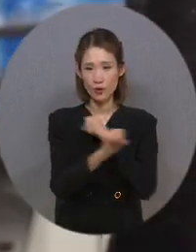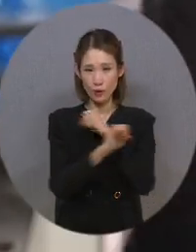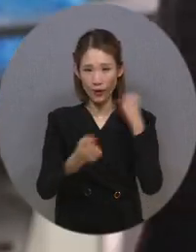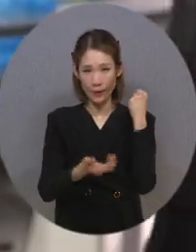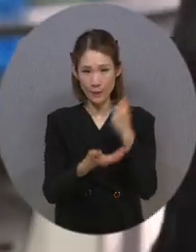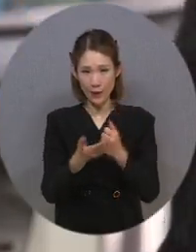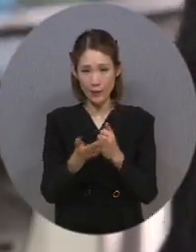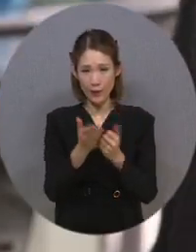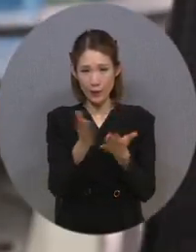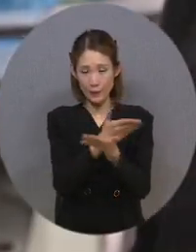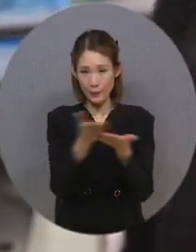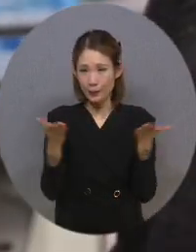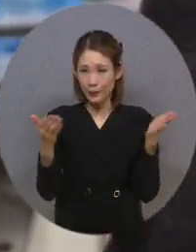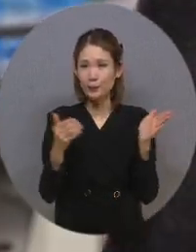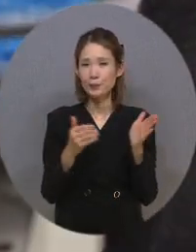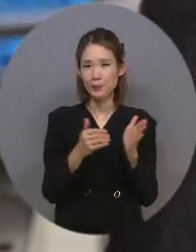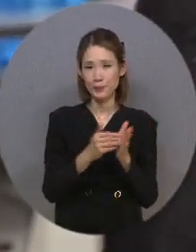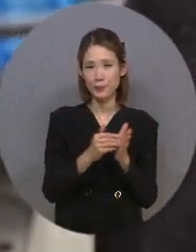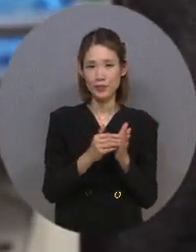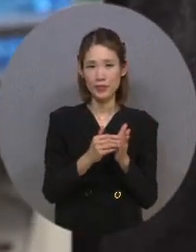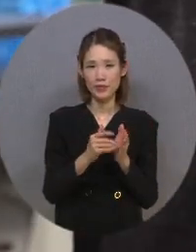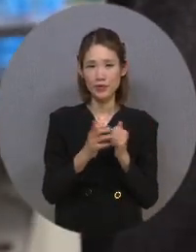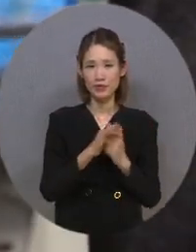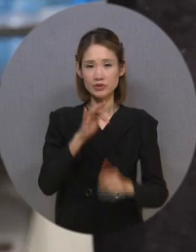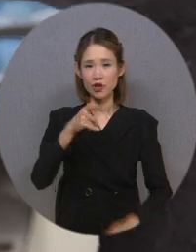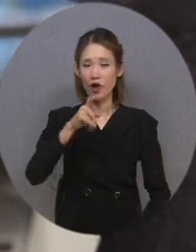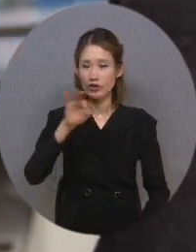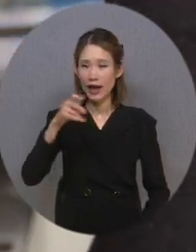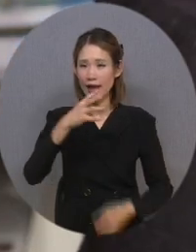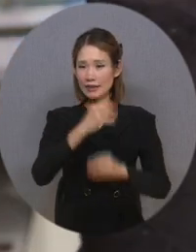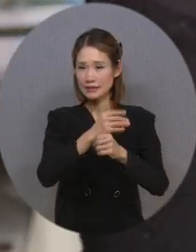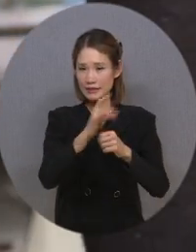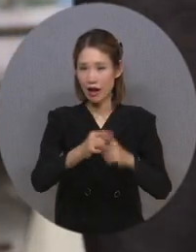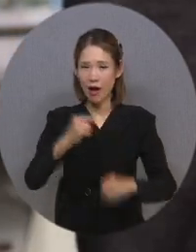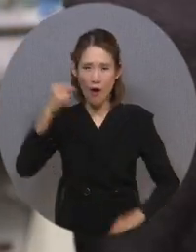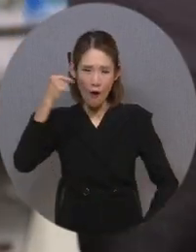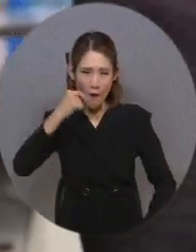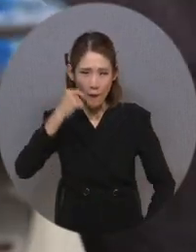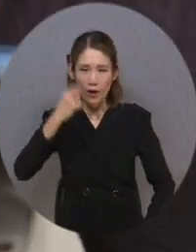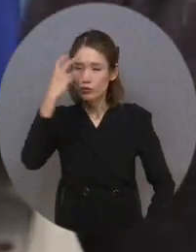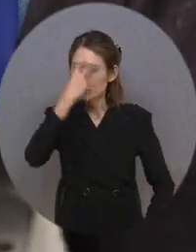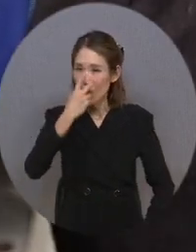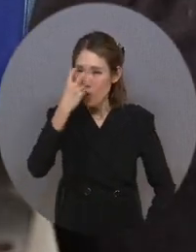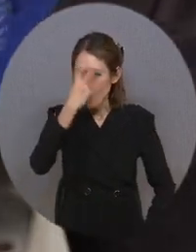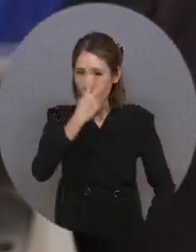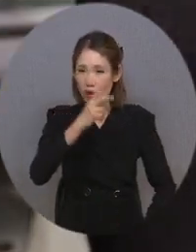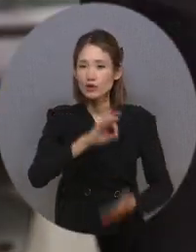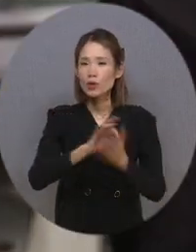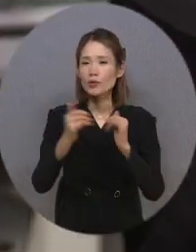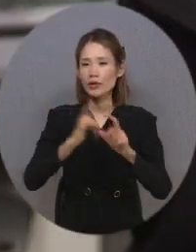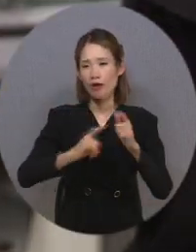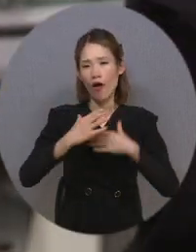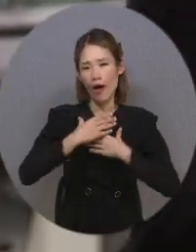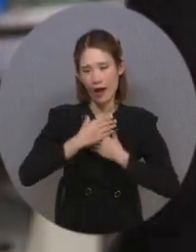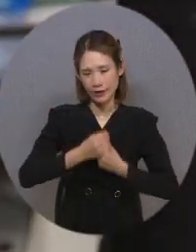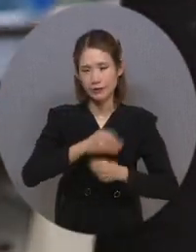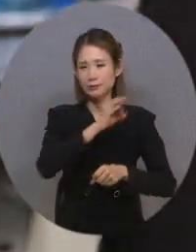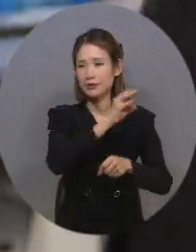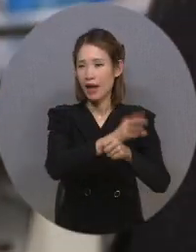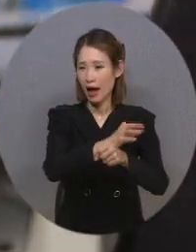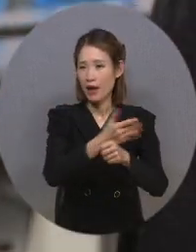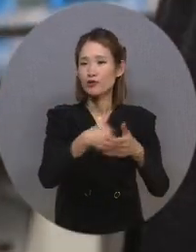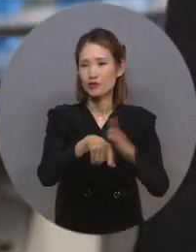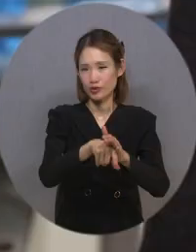맞춰 용기를 공급하고 정제일자 표기 등 엄격한 품질 관리로 소비자들이 안심하고 구입할 수 있도록